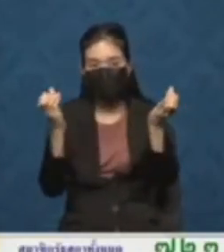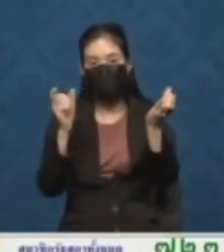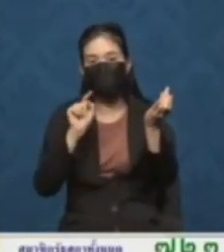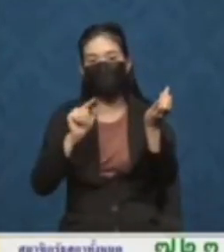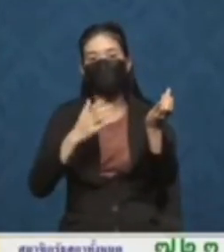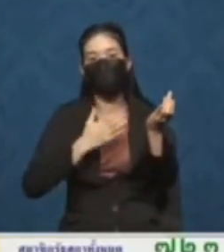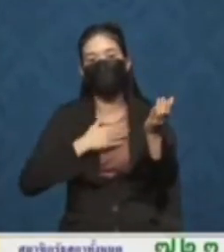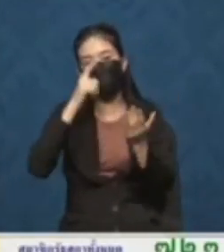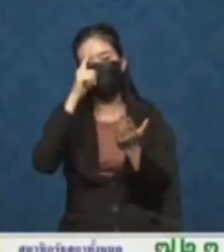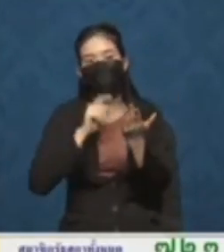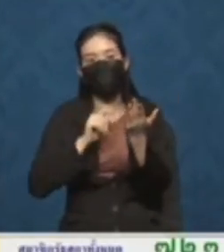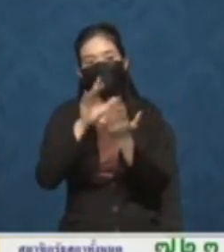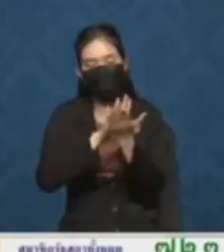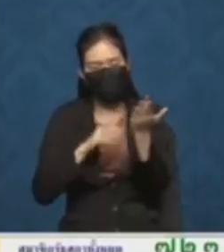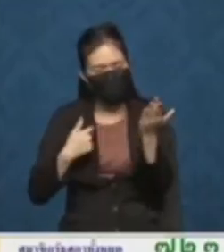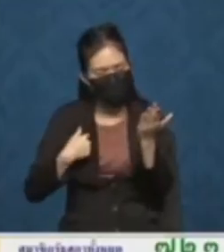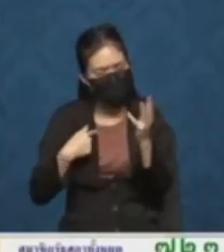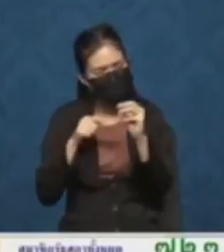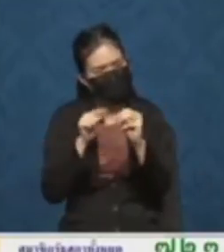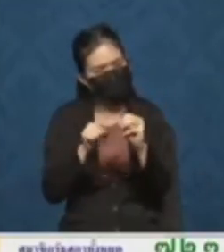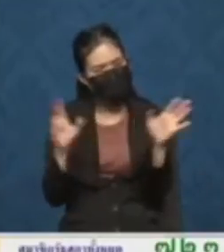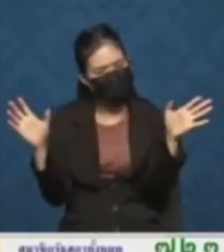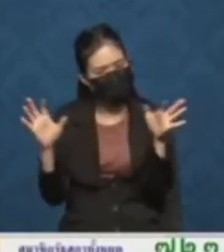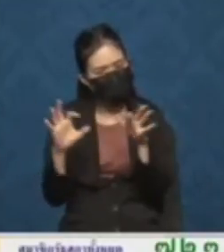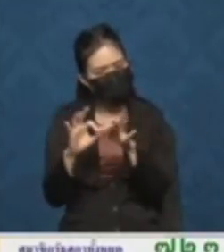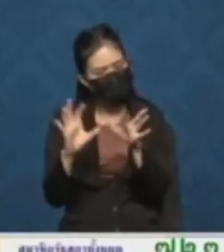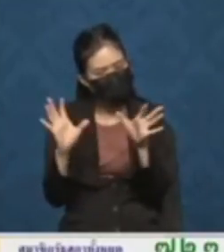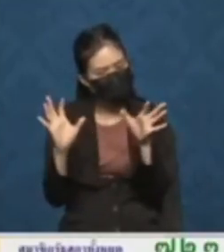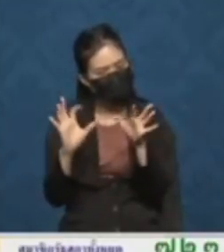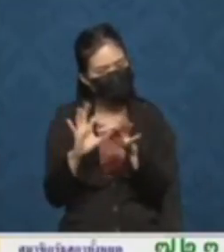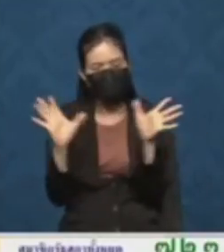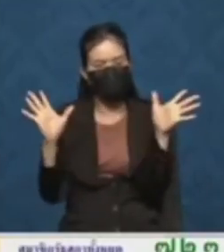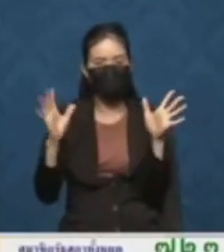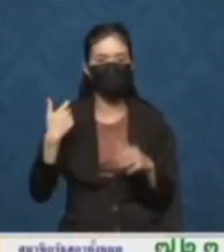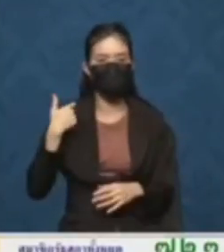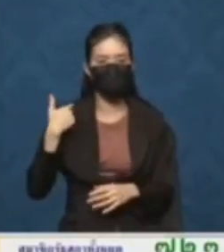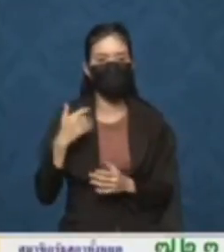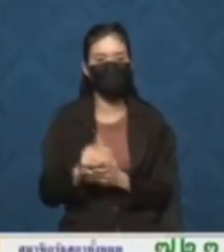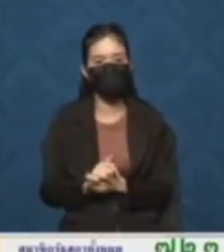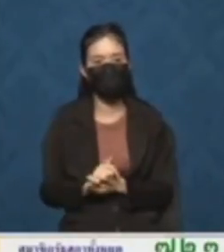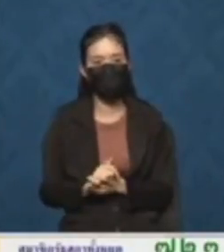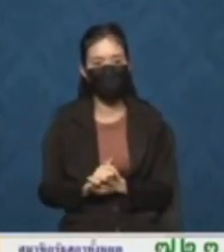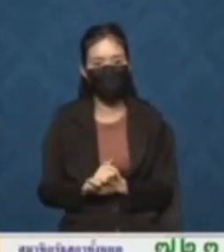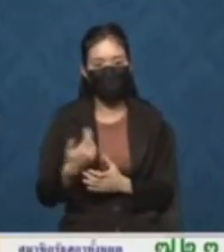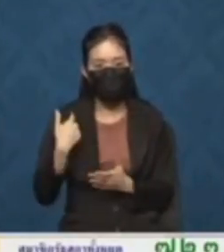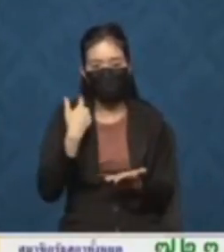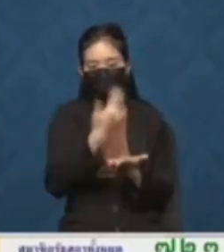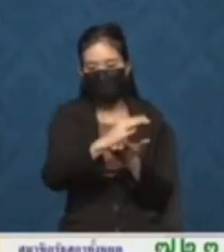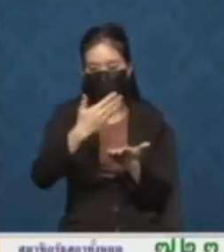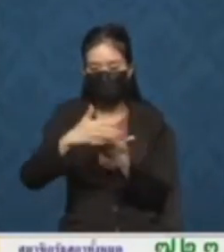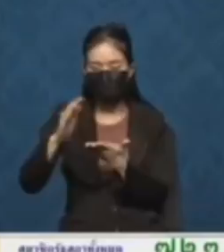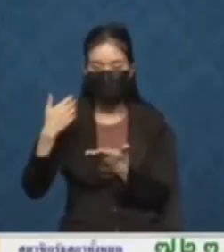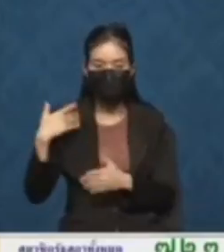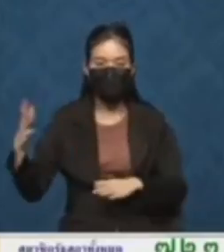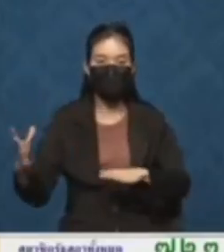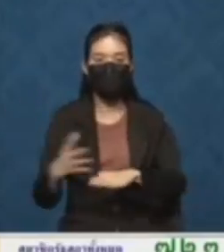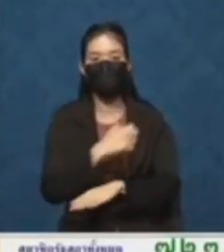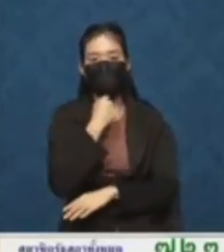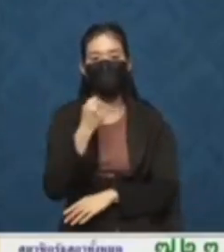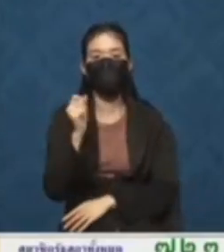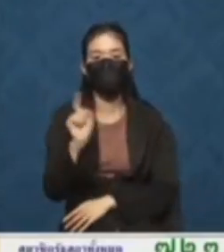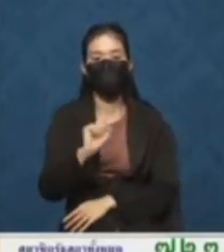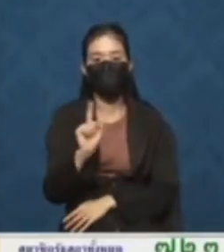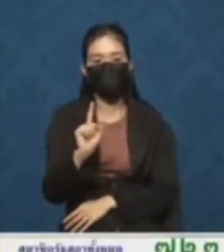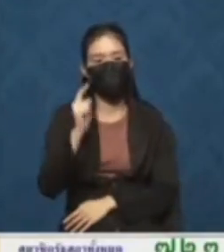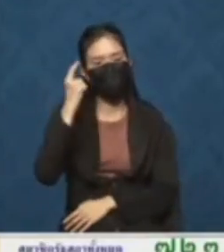ามีหลายมาตราไม่สอดคล้องกับหลักประชาธิปไตยหลักแบ่งแยกอำนาจให้ได้ดุลยภาพมัน